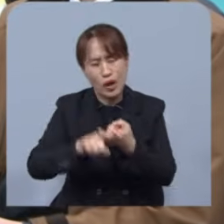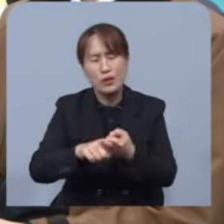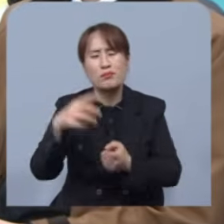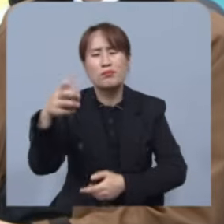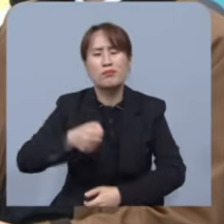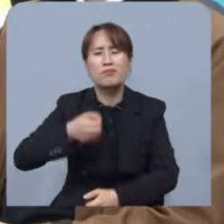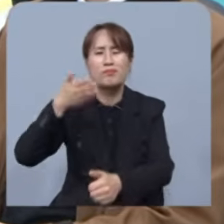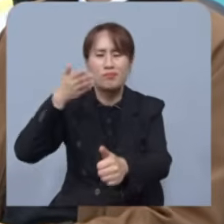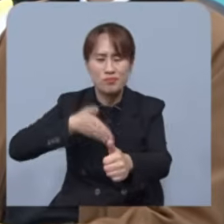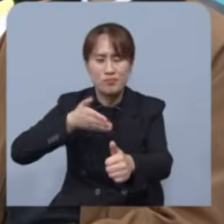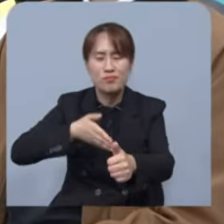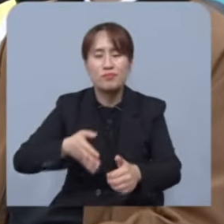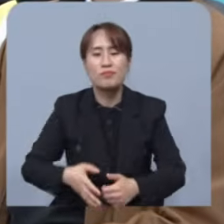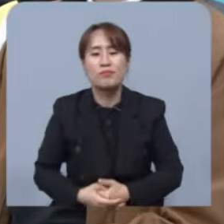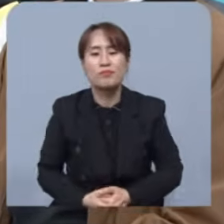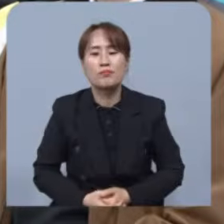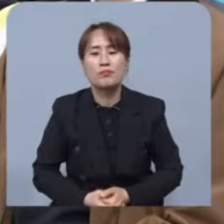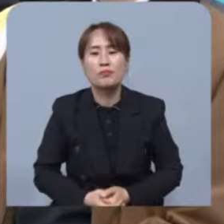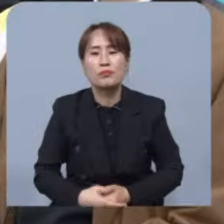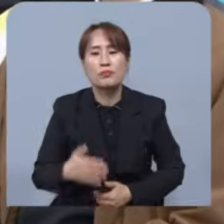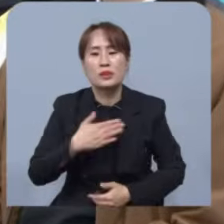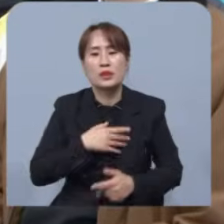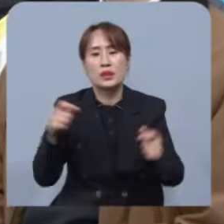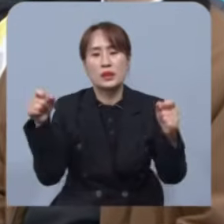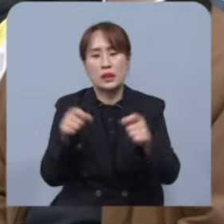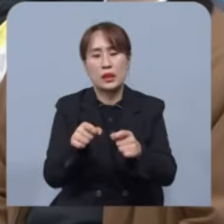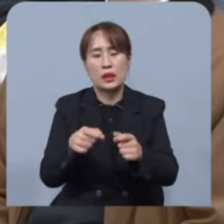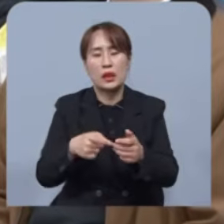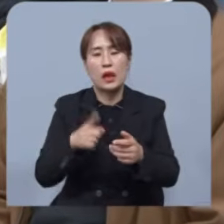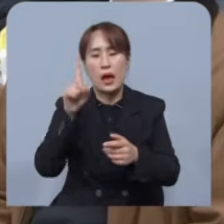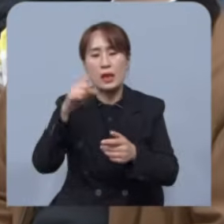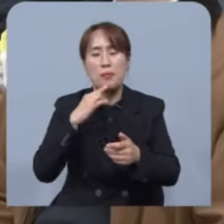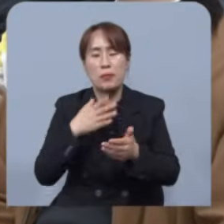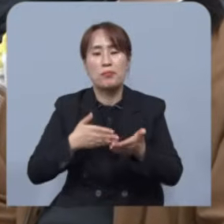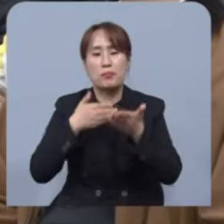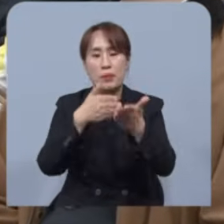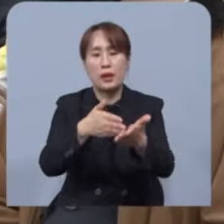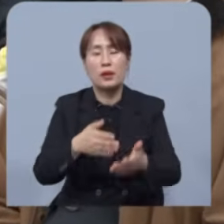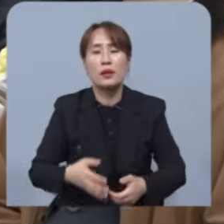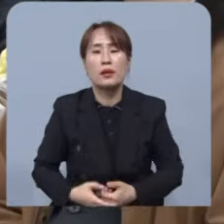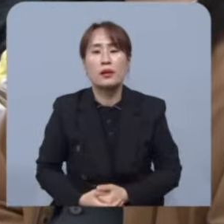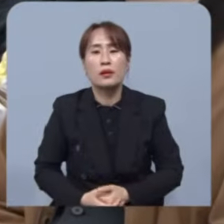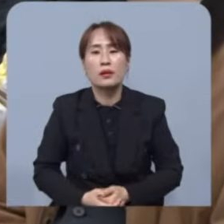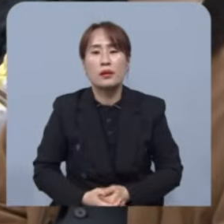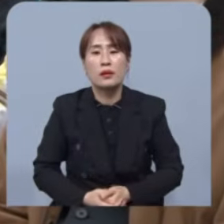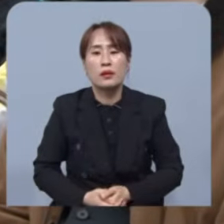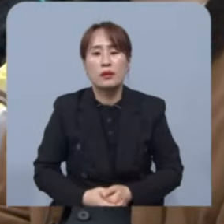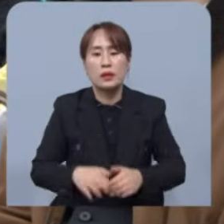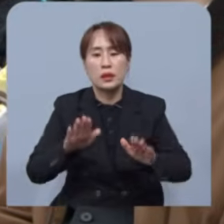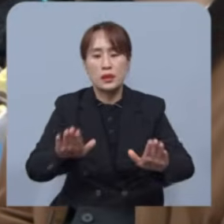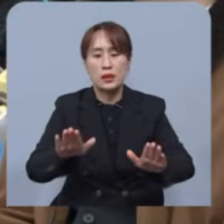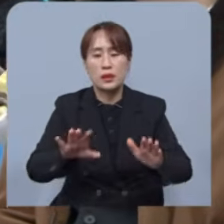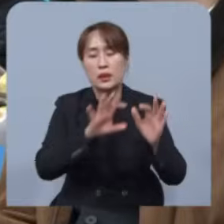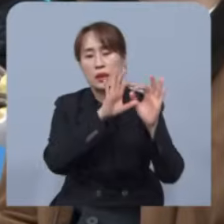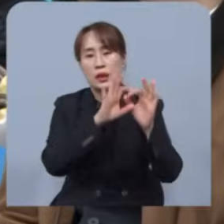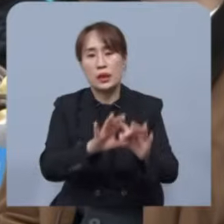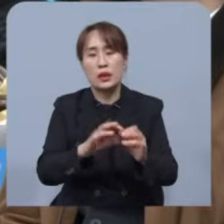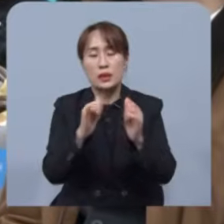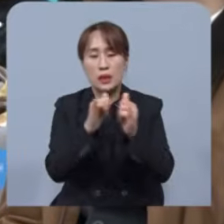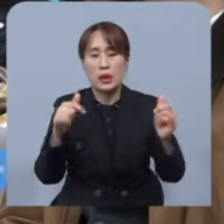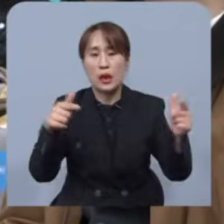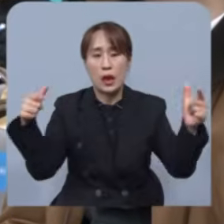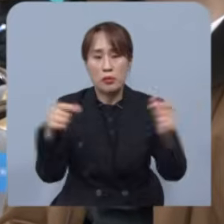가져 주시길 바라겠습니다. 저는 짧게 제안 한 개만 하도록 하겠습니다. 현재 지속적인